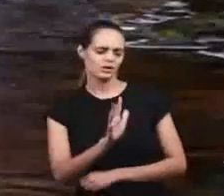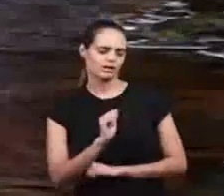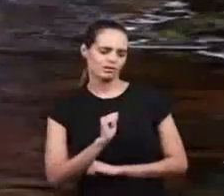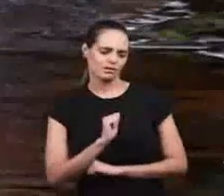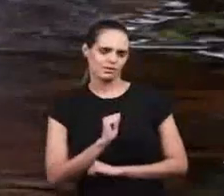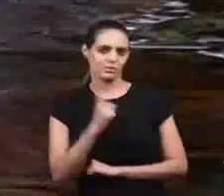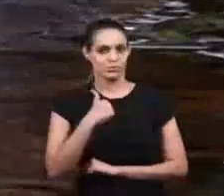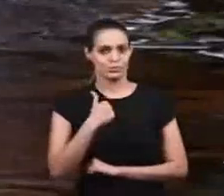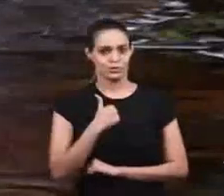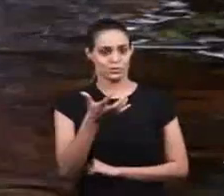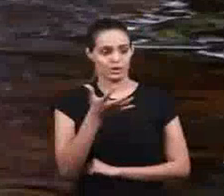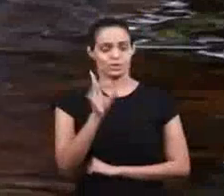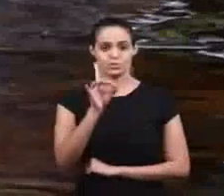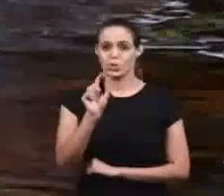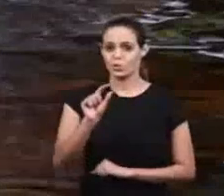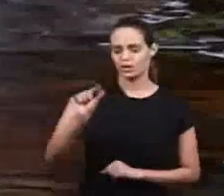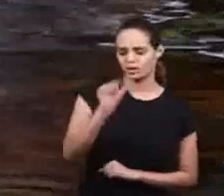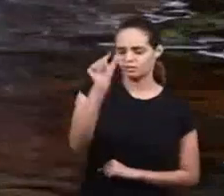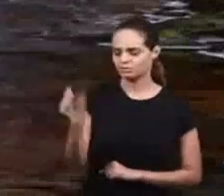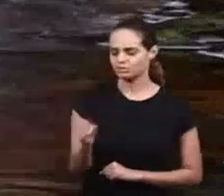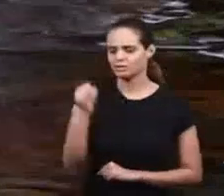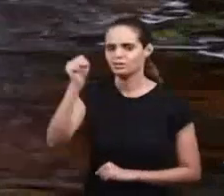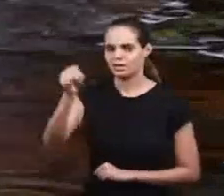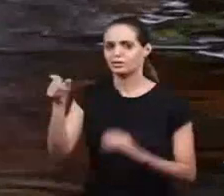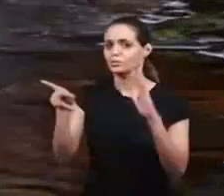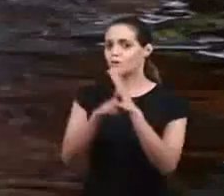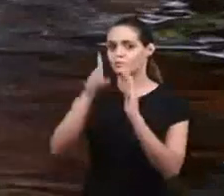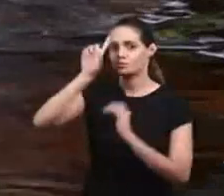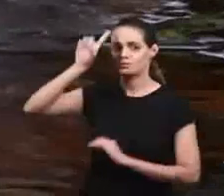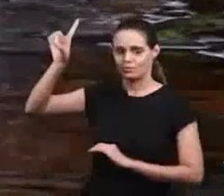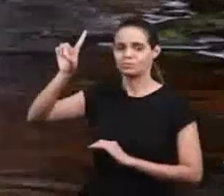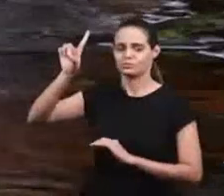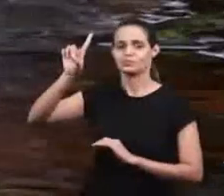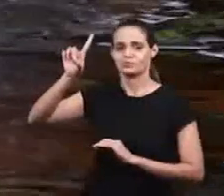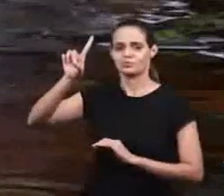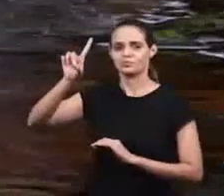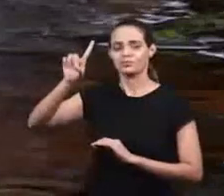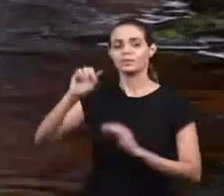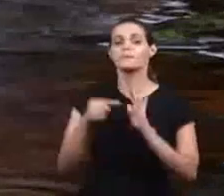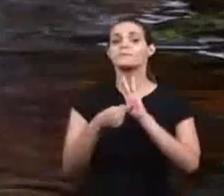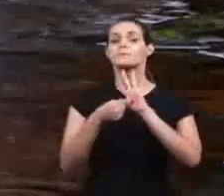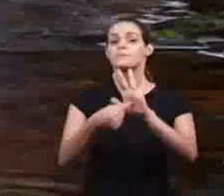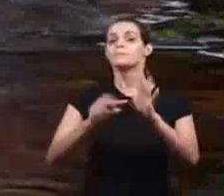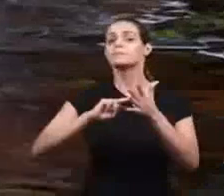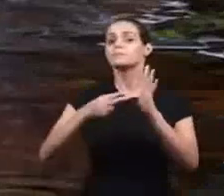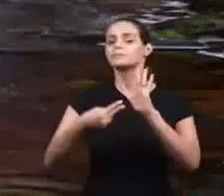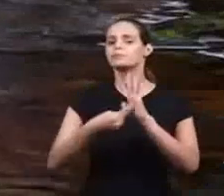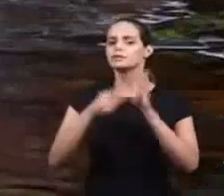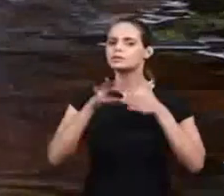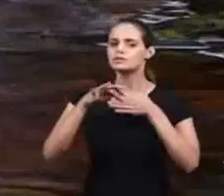vor. David nahm seinen Hirtenstab, das für uns die Leitung des Heiligen Geistes